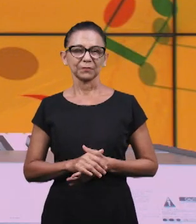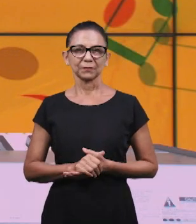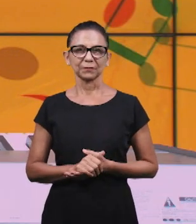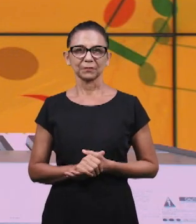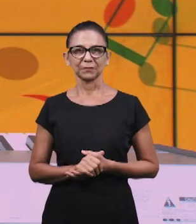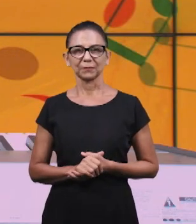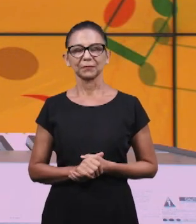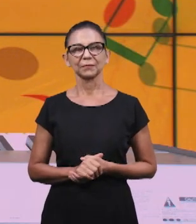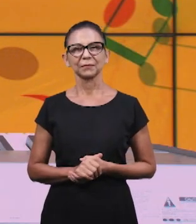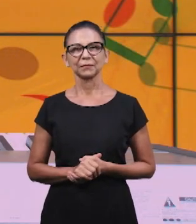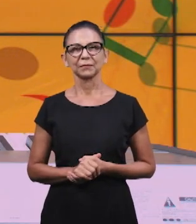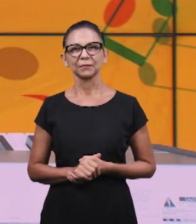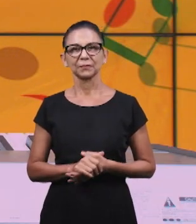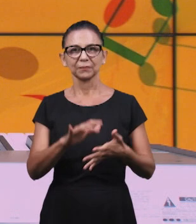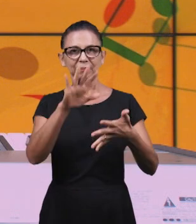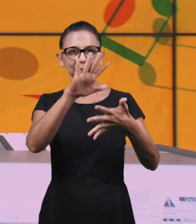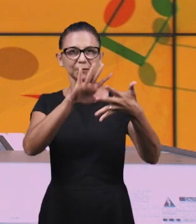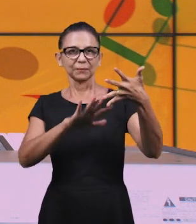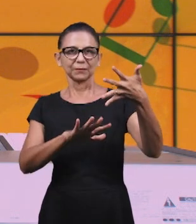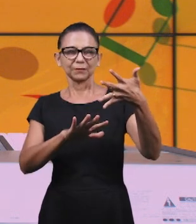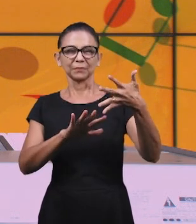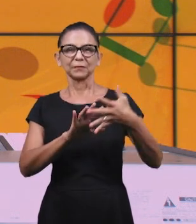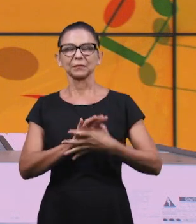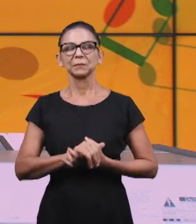Mais maintenant, nous allons voir la partition.